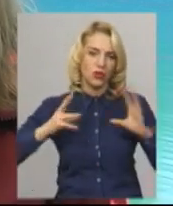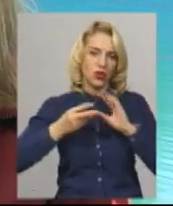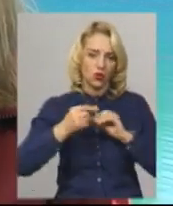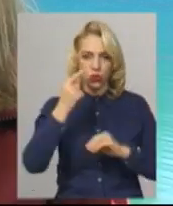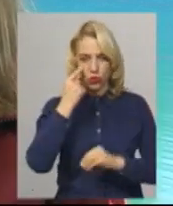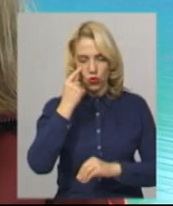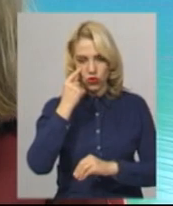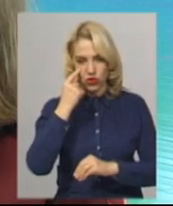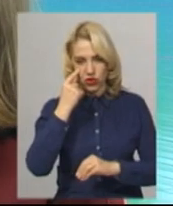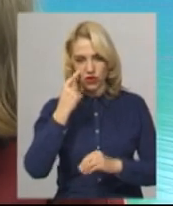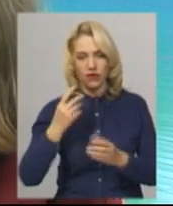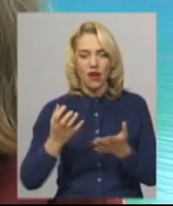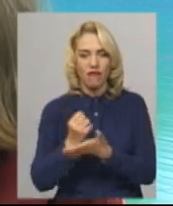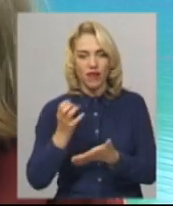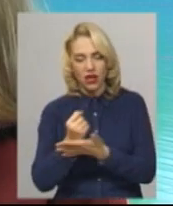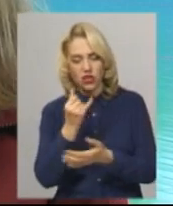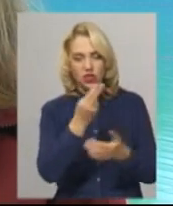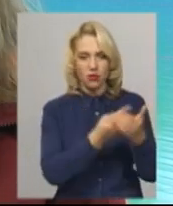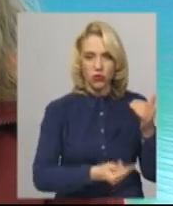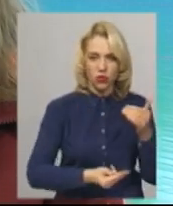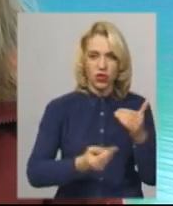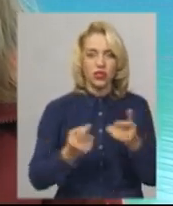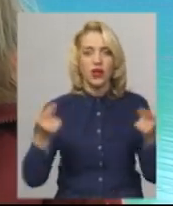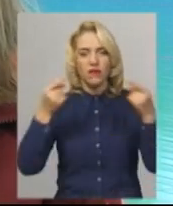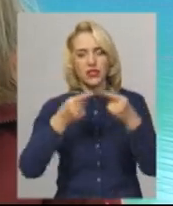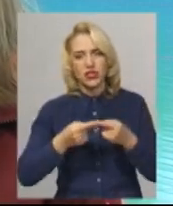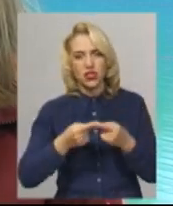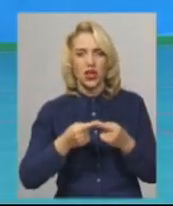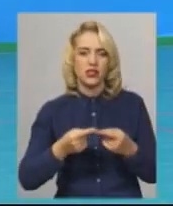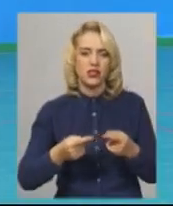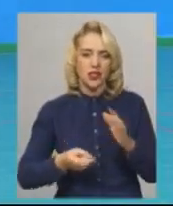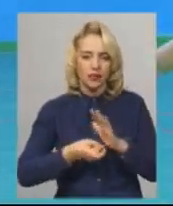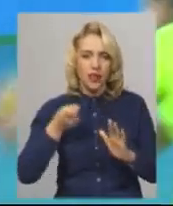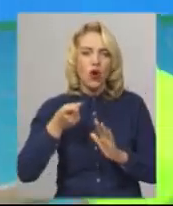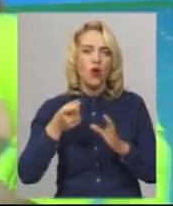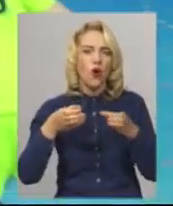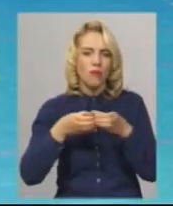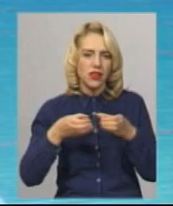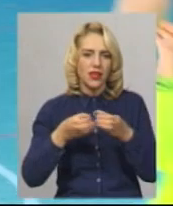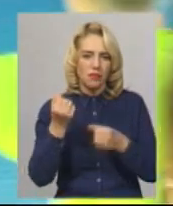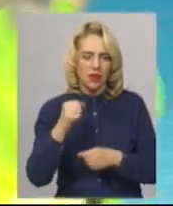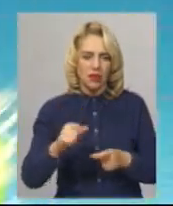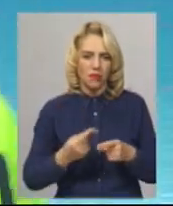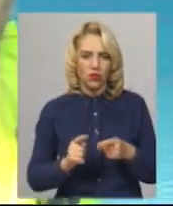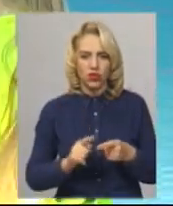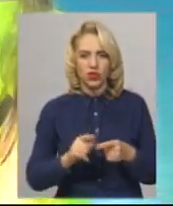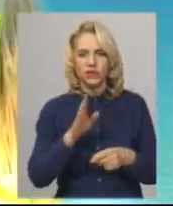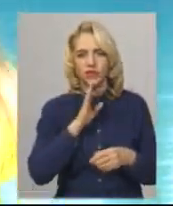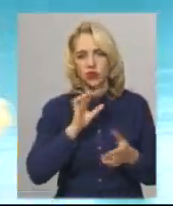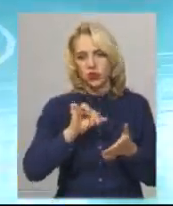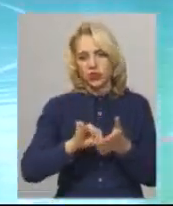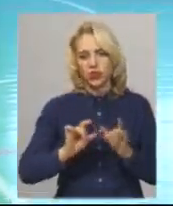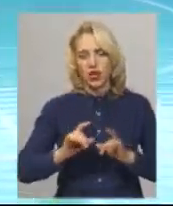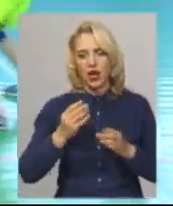очків, виграшів та програшів визначається команда переможців. Учасниця змагань Єва Масевець сьогодні грає у новому